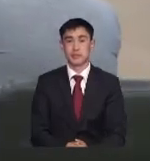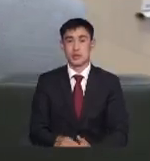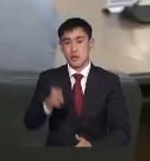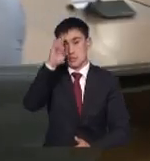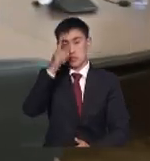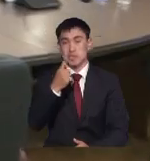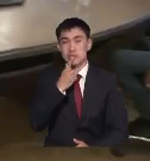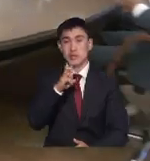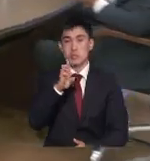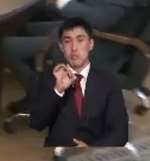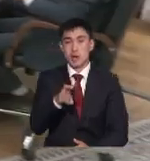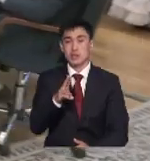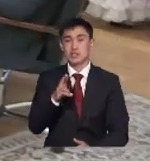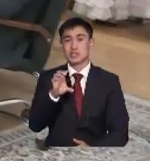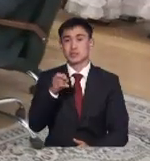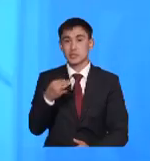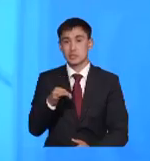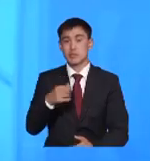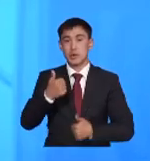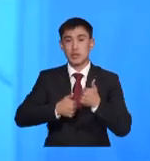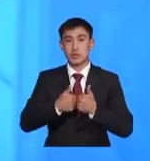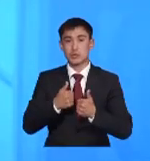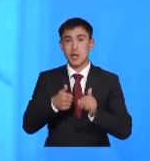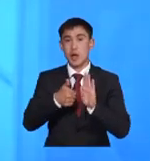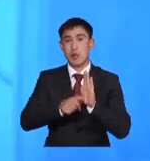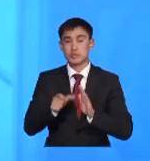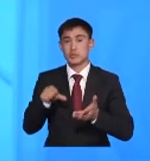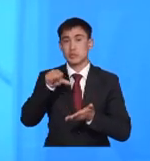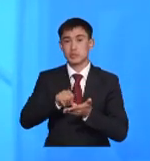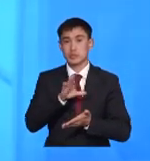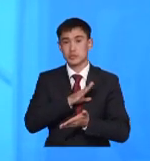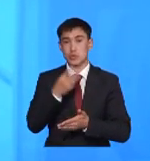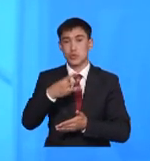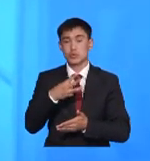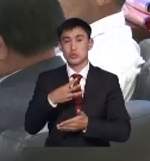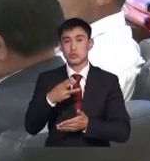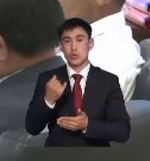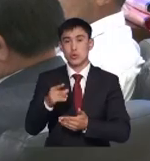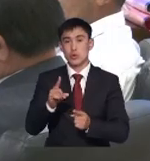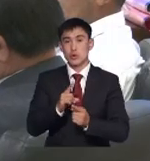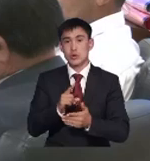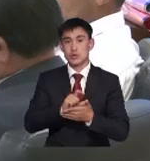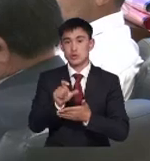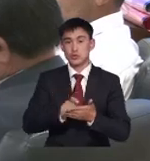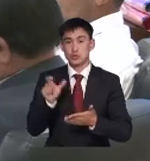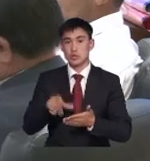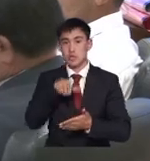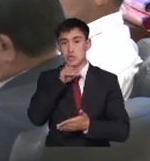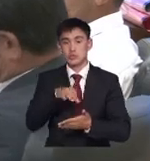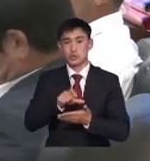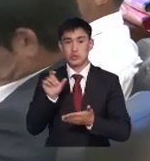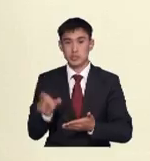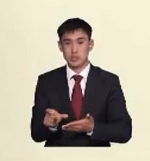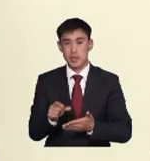Мемлекеттік тіл және бақ байқауына өңірден 60-қа жуық туынды келіп түскен. Оның 30-ы ойы ұшқыр, қаламы жүйрік кәсіби